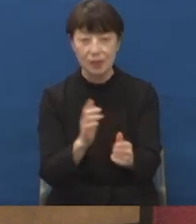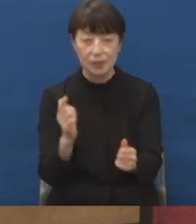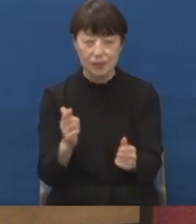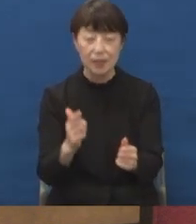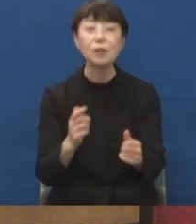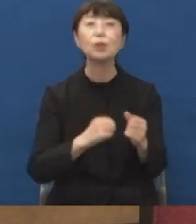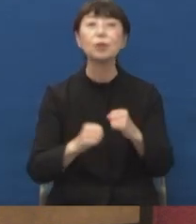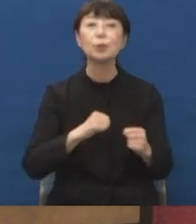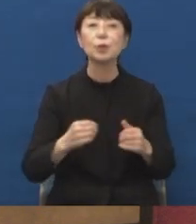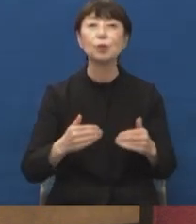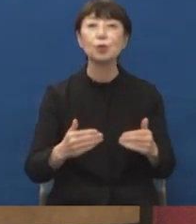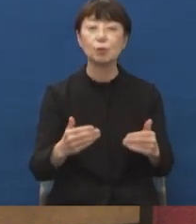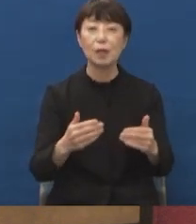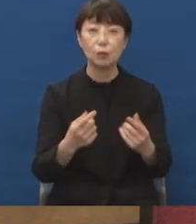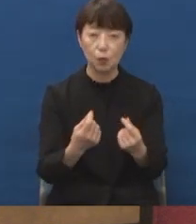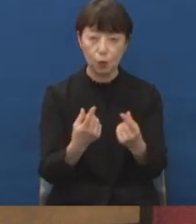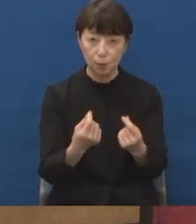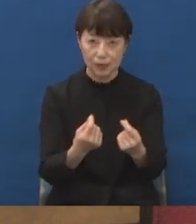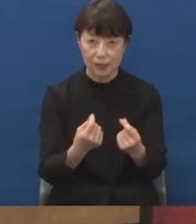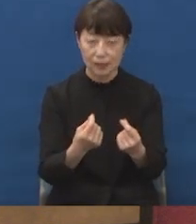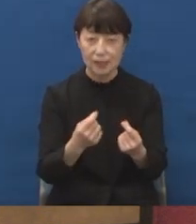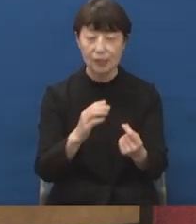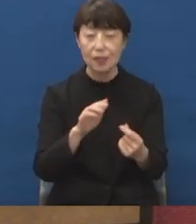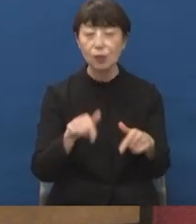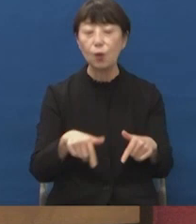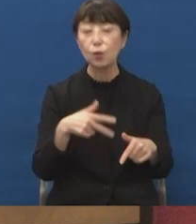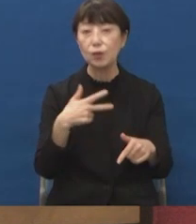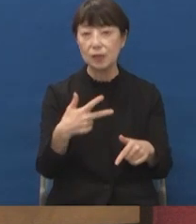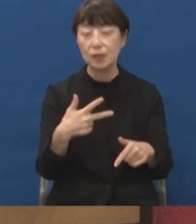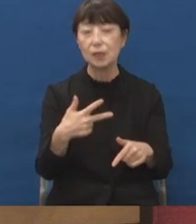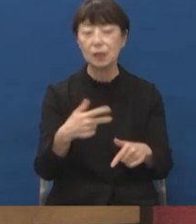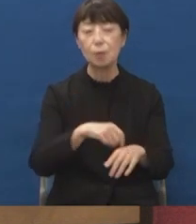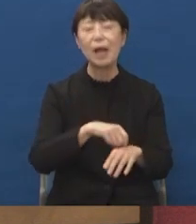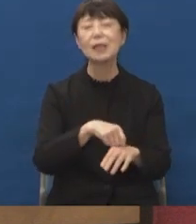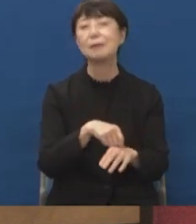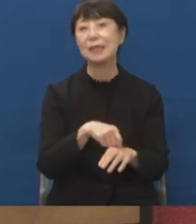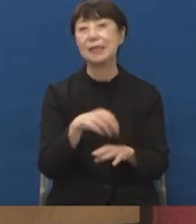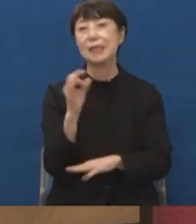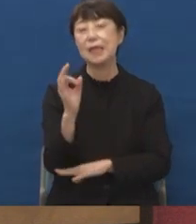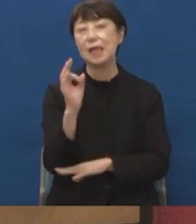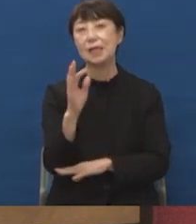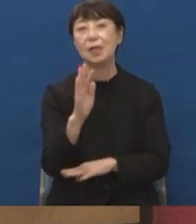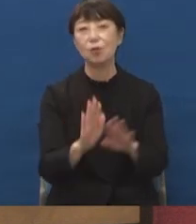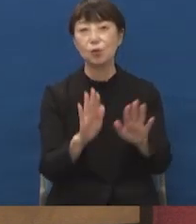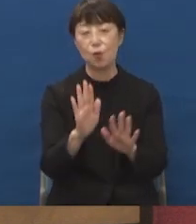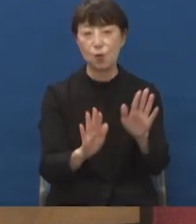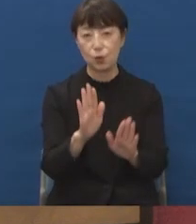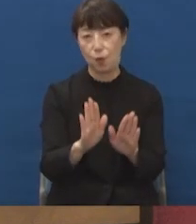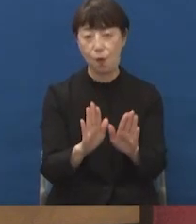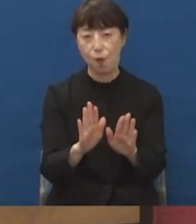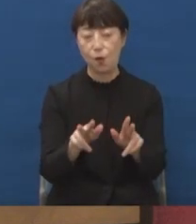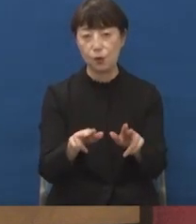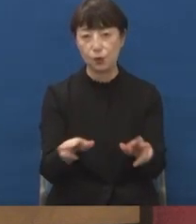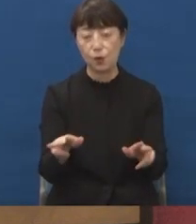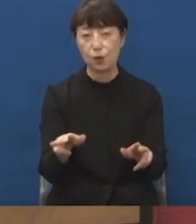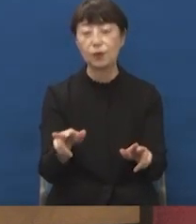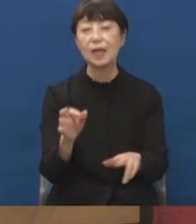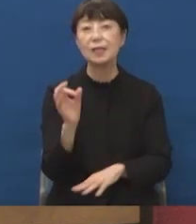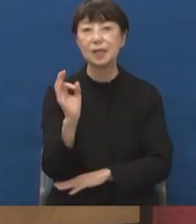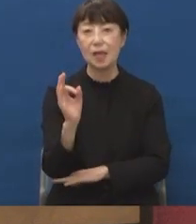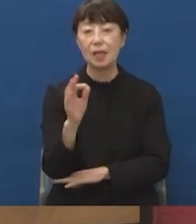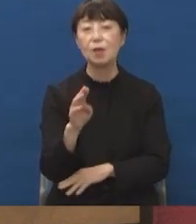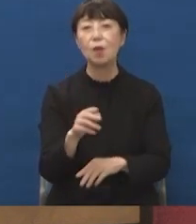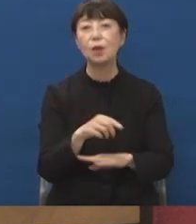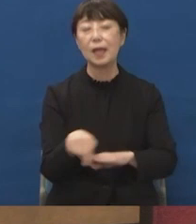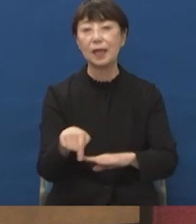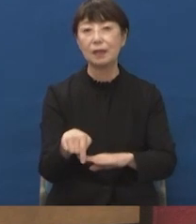みを進めるとともに、本市の依然として厳しい財政状況による行財政改革においては、羽ばた